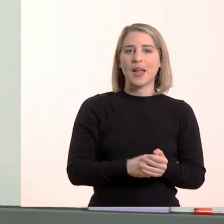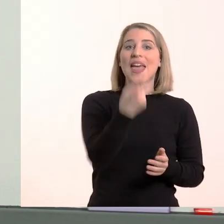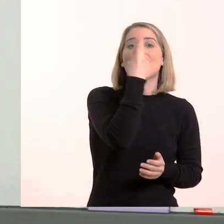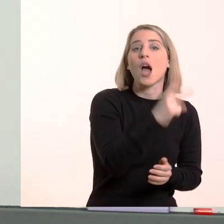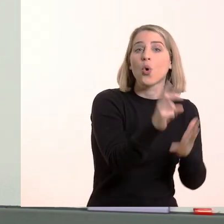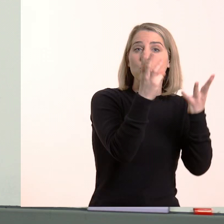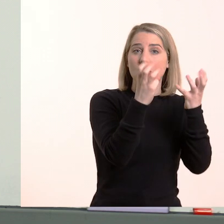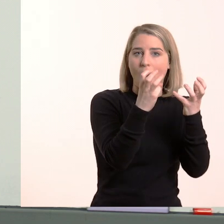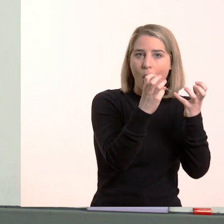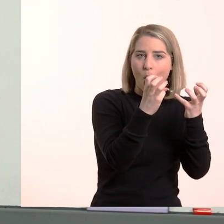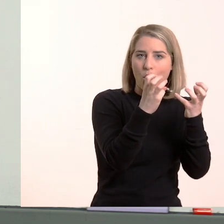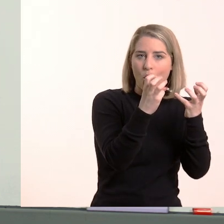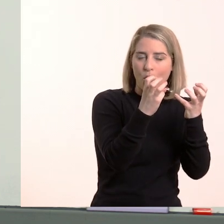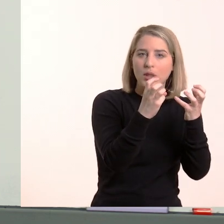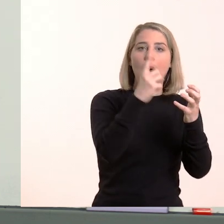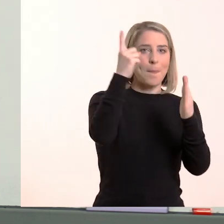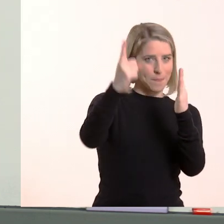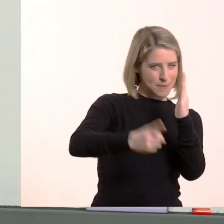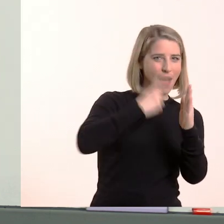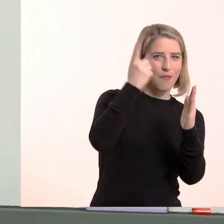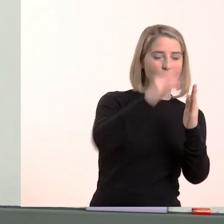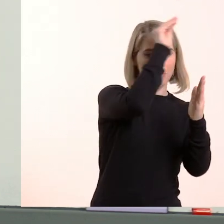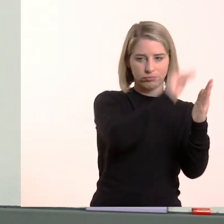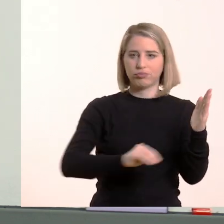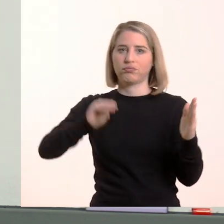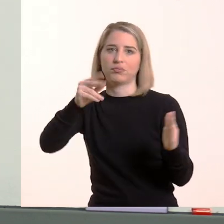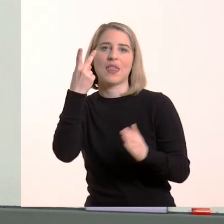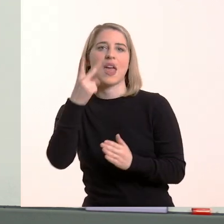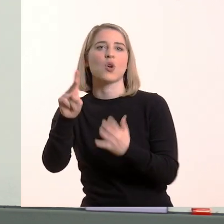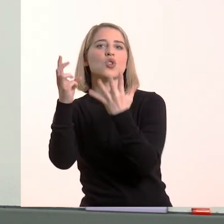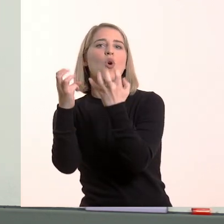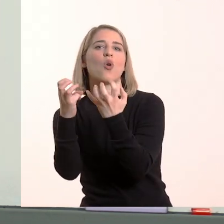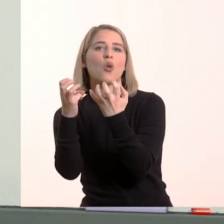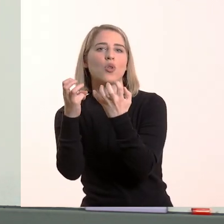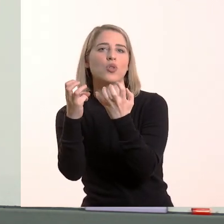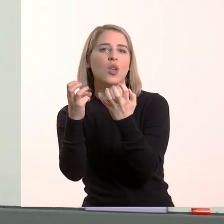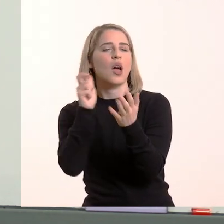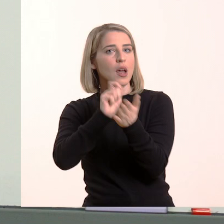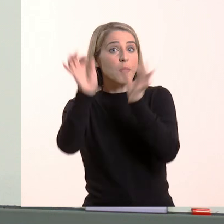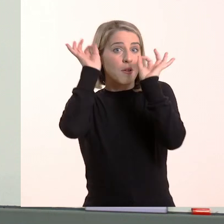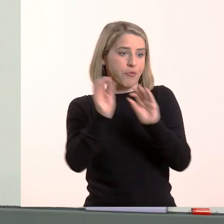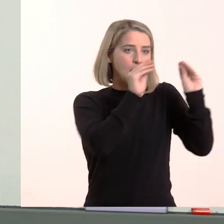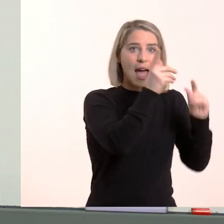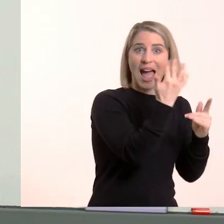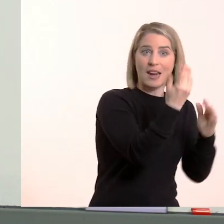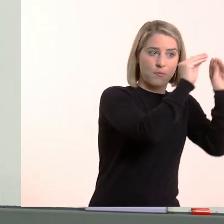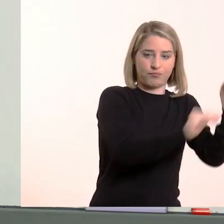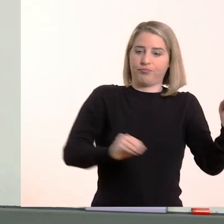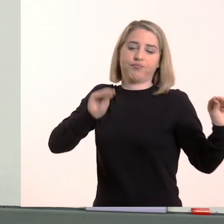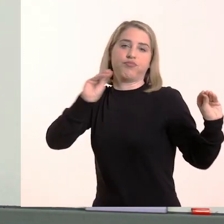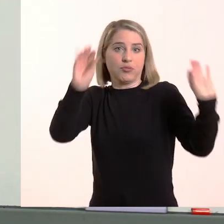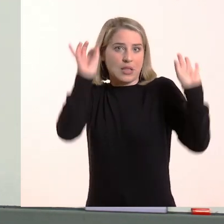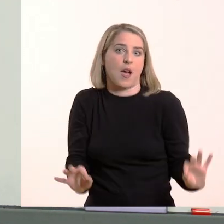Και λέμε, μία φορά το 280, 280. Γράφουμε, είπαμε, τον αριθμό πώς είναι. Πόσα μηδενικά έχει